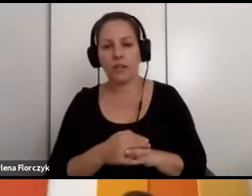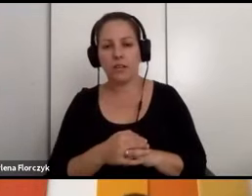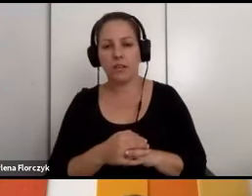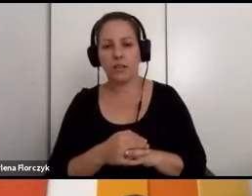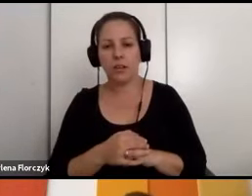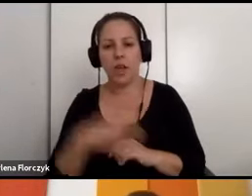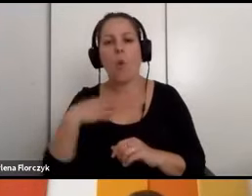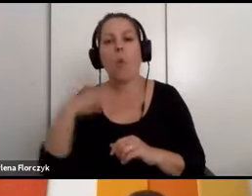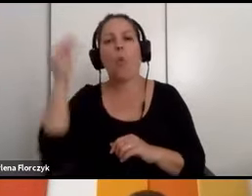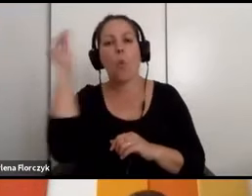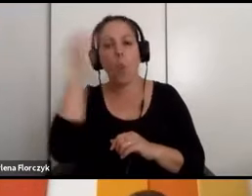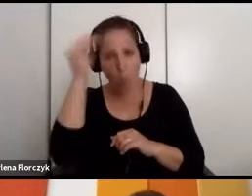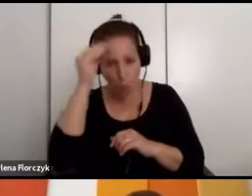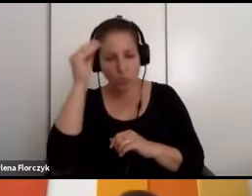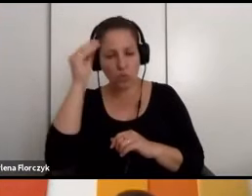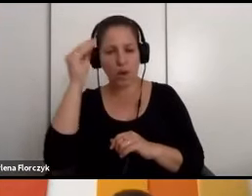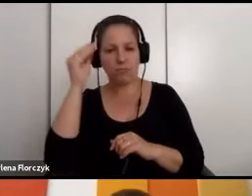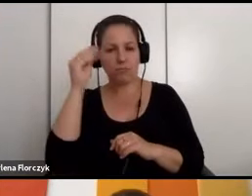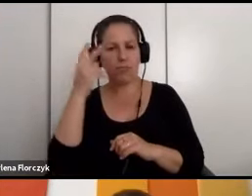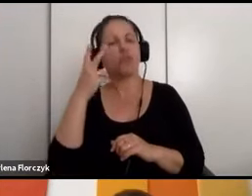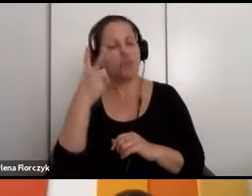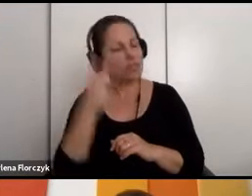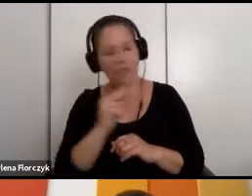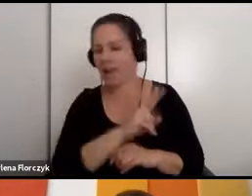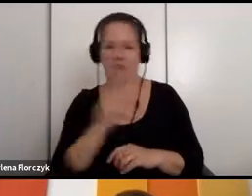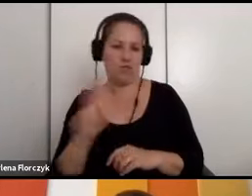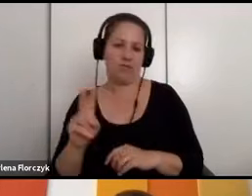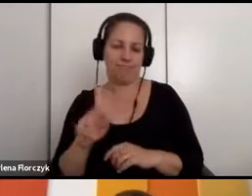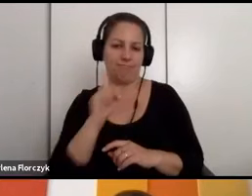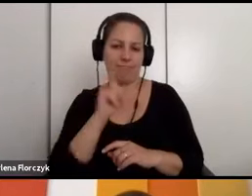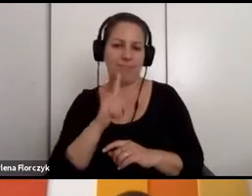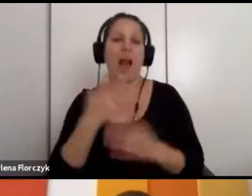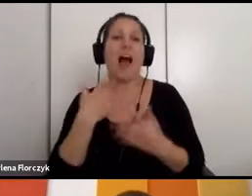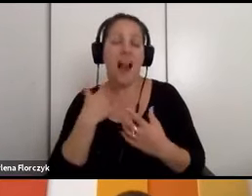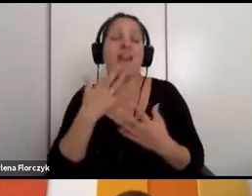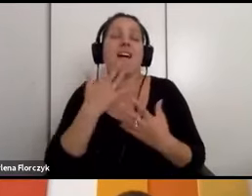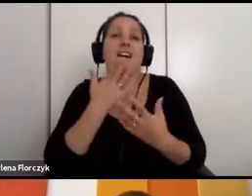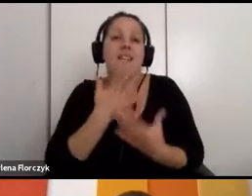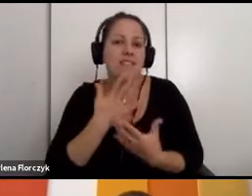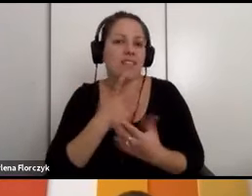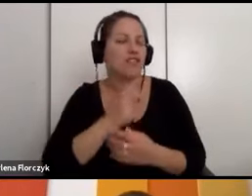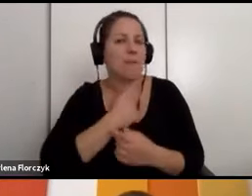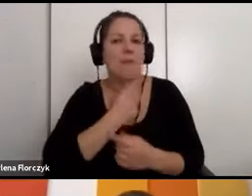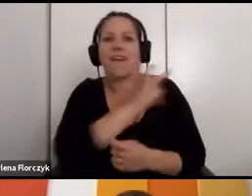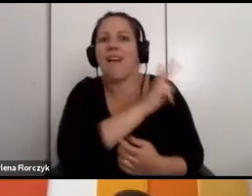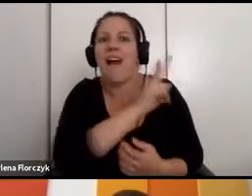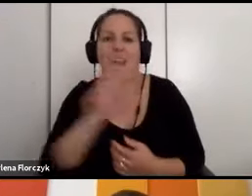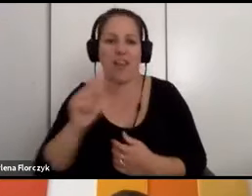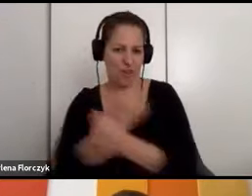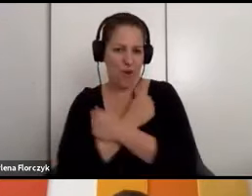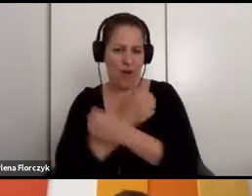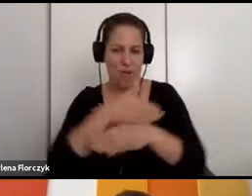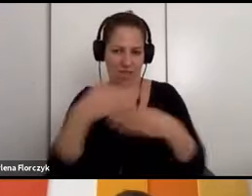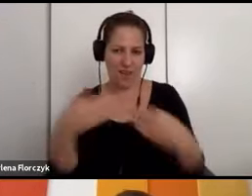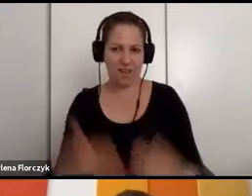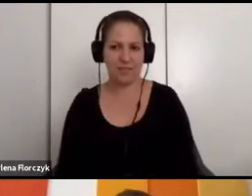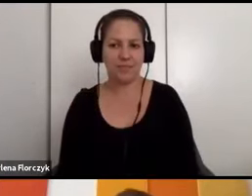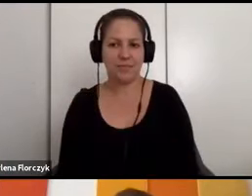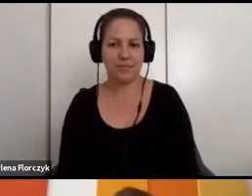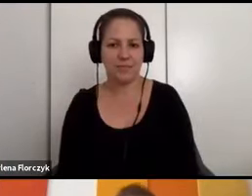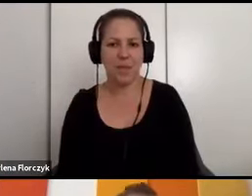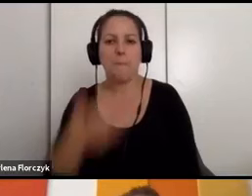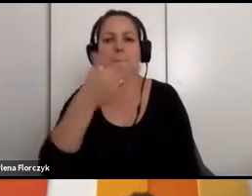uczę się tego, że nie każdy. Chociaż bardzo bym chciała, żeby każdy kochał teatr.